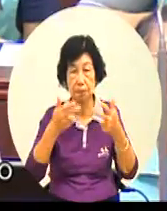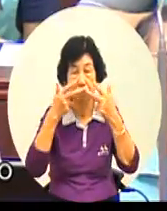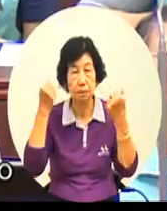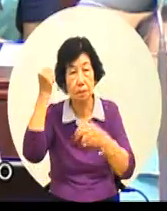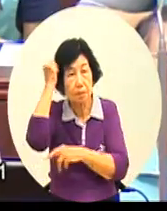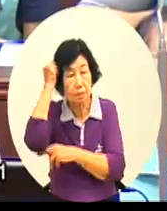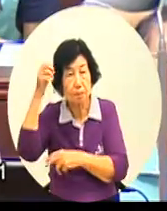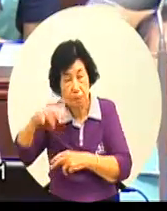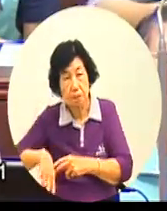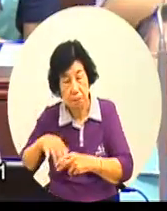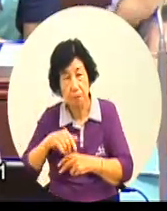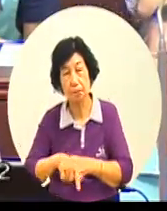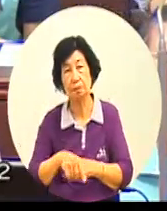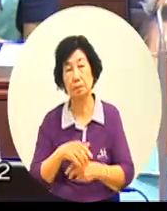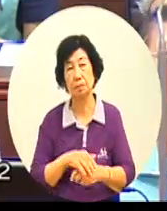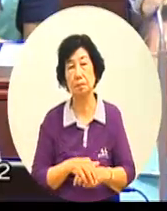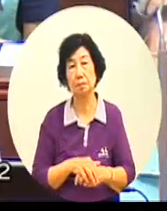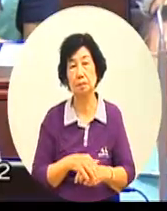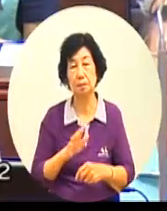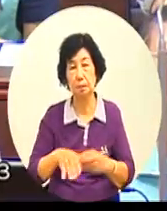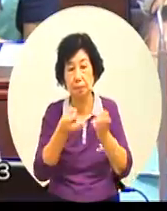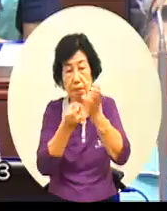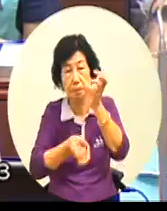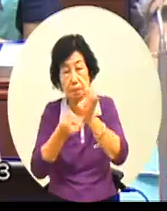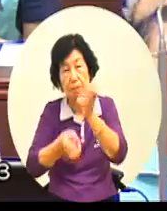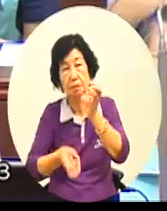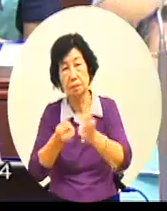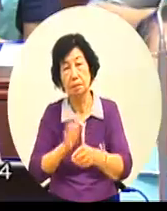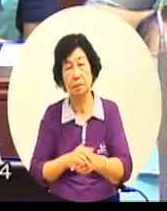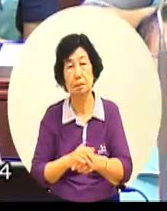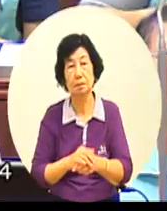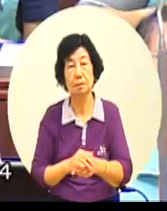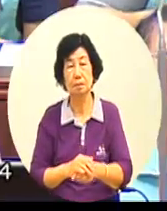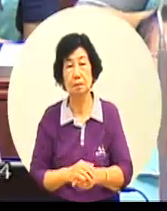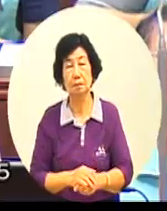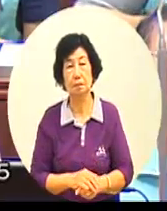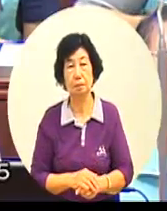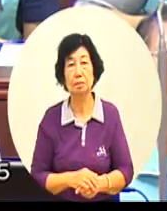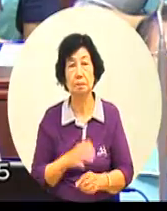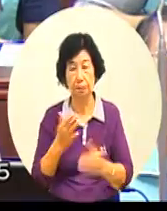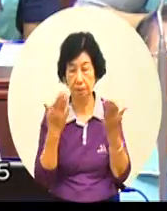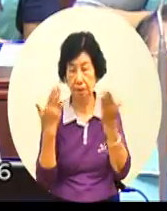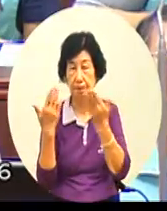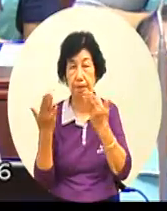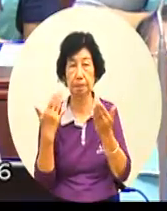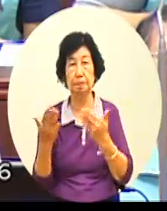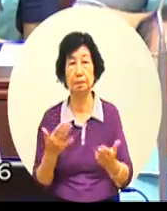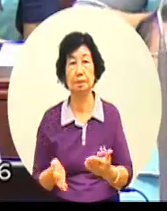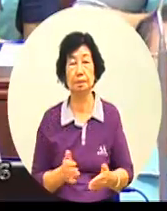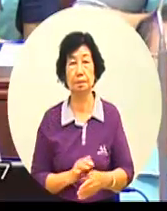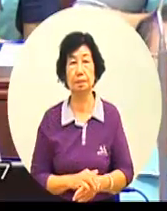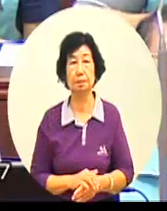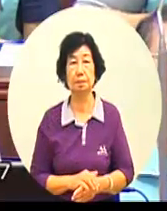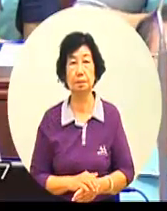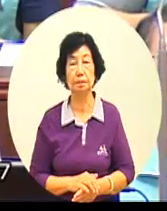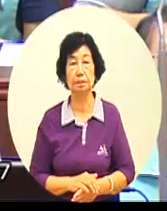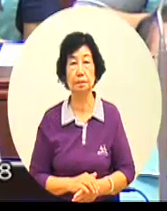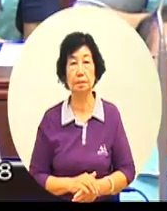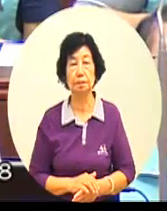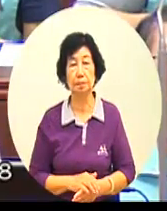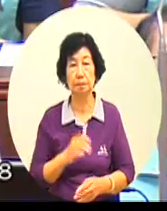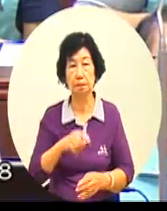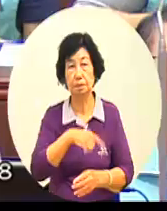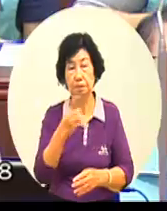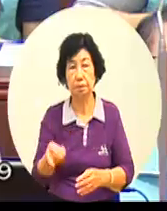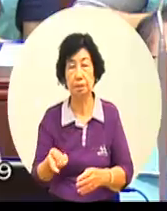心的考量。我想这个部分当然细部可能会越来越明确，那我们再来等